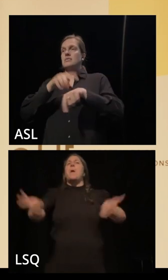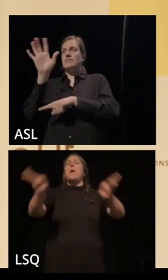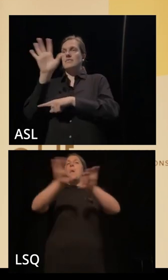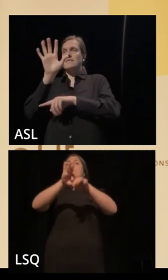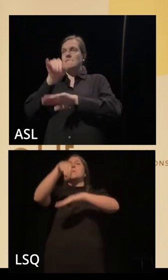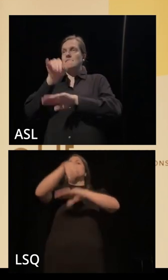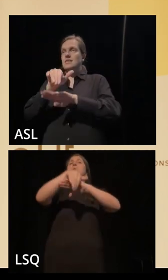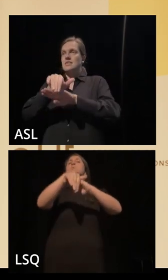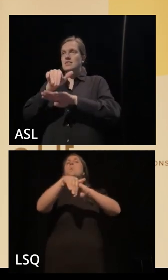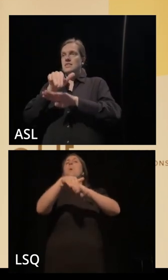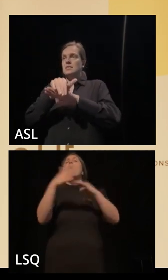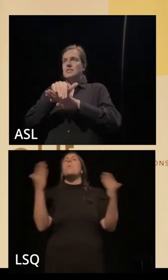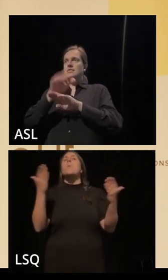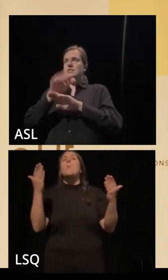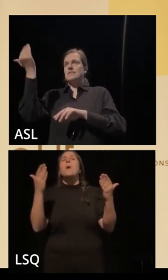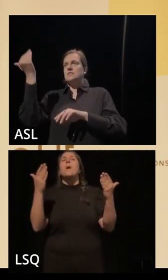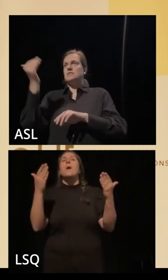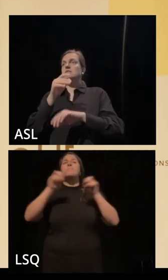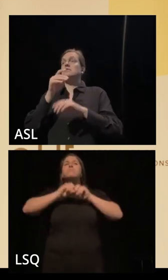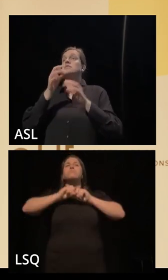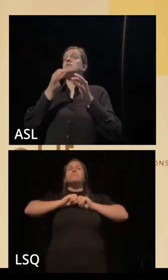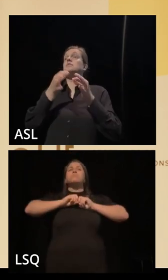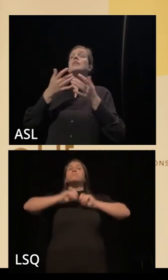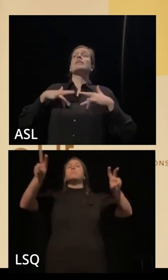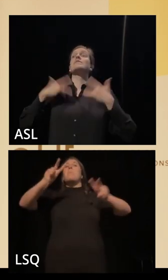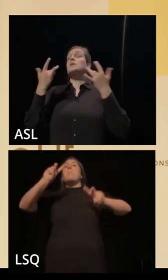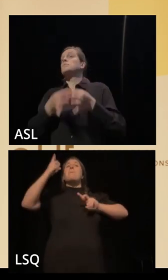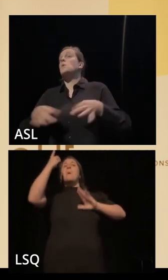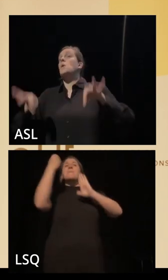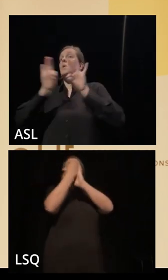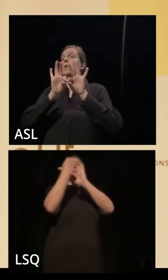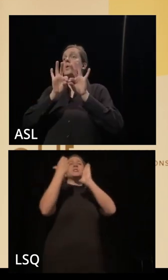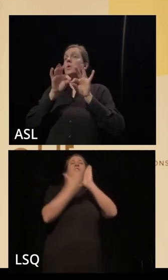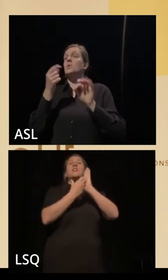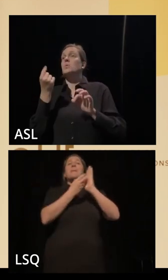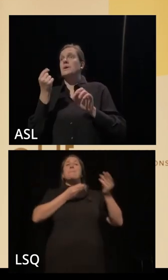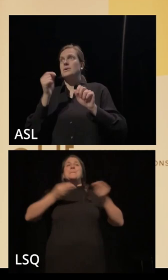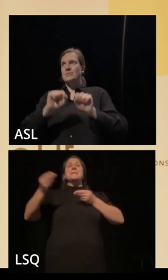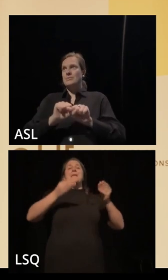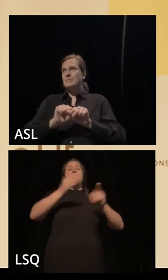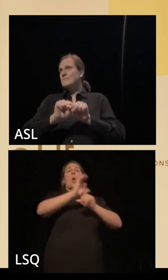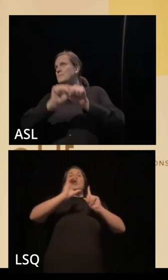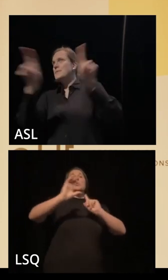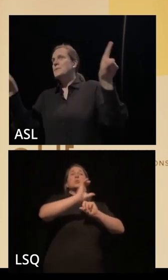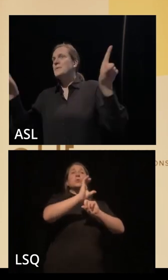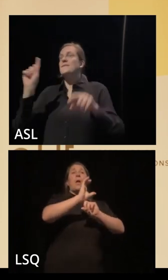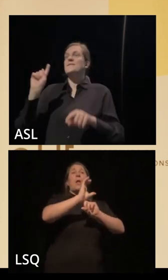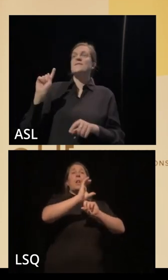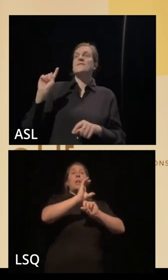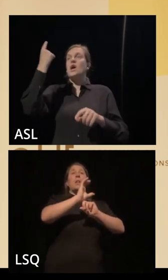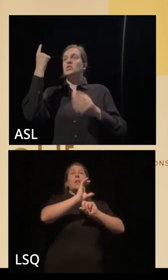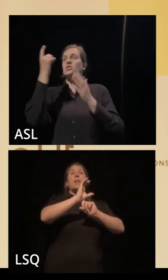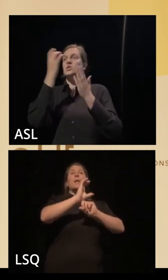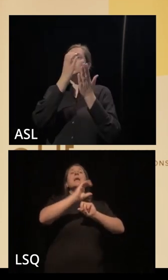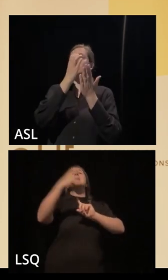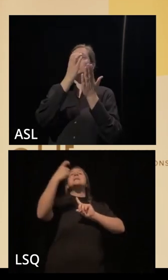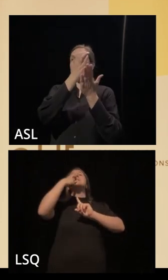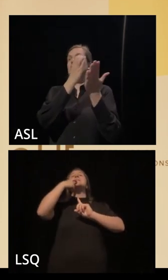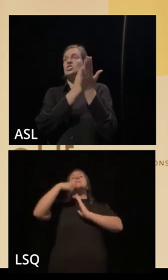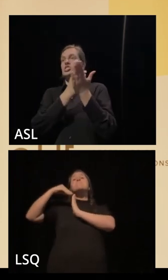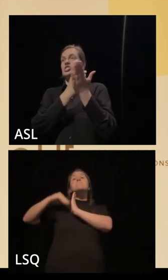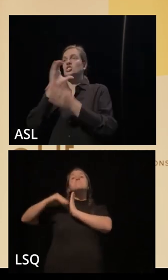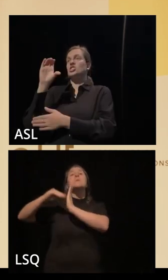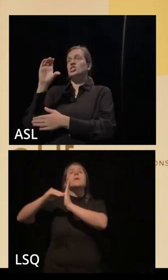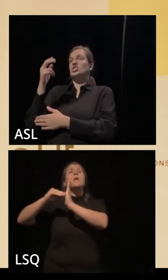puisqu'on lancera la première charte des médiatrices culturelles et des médiateurs culturels qui a été travaillée en collaboration